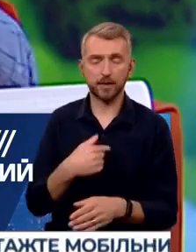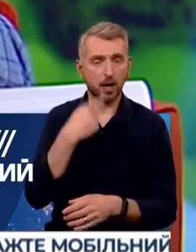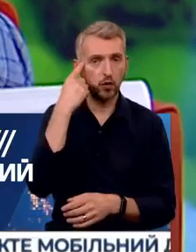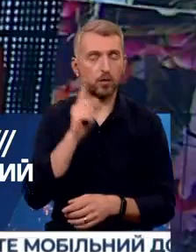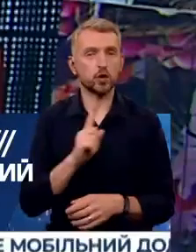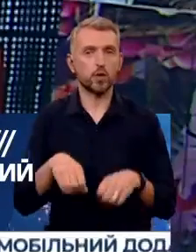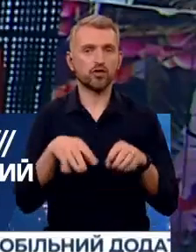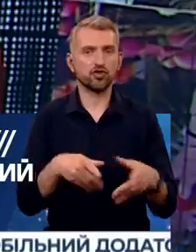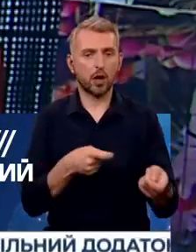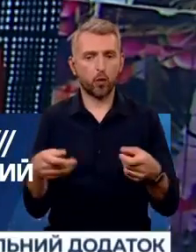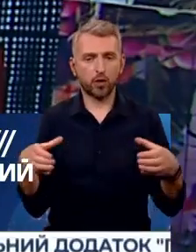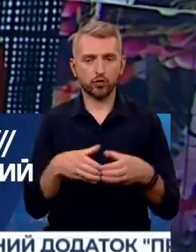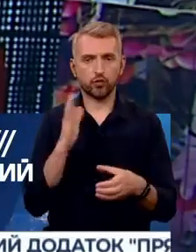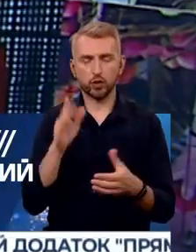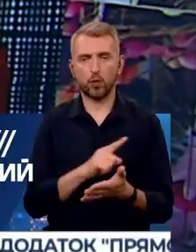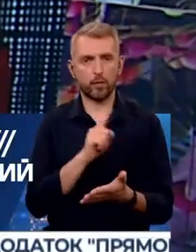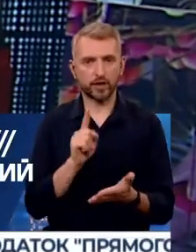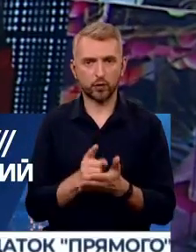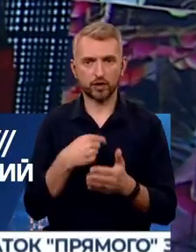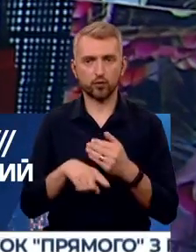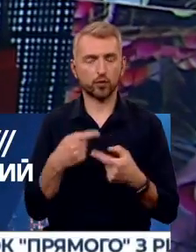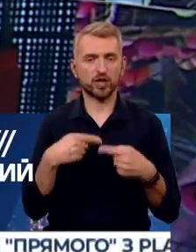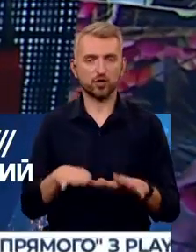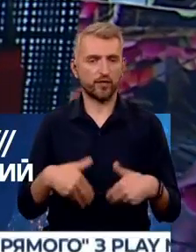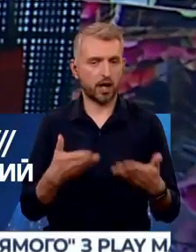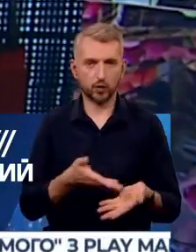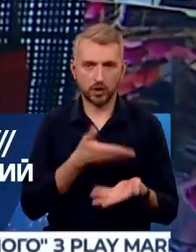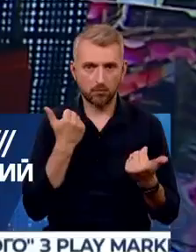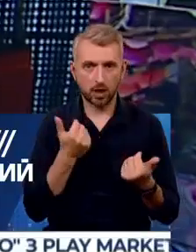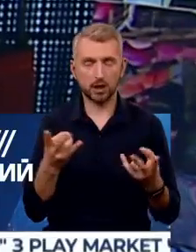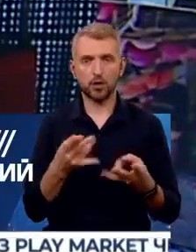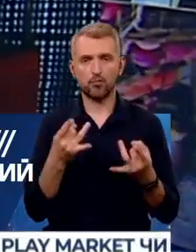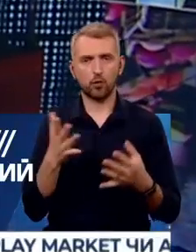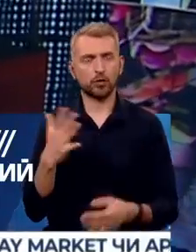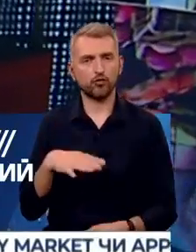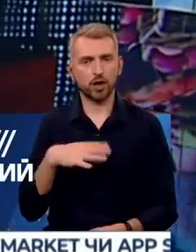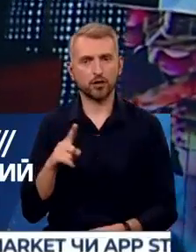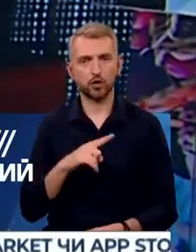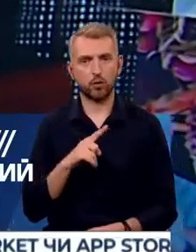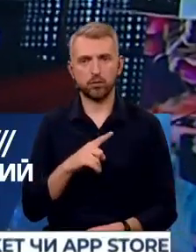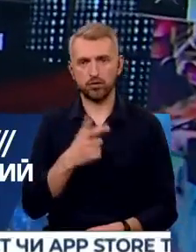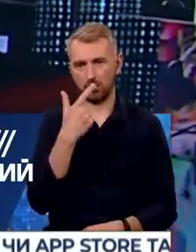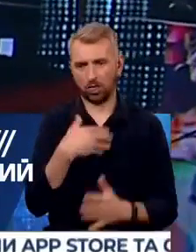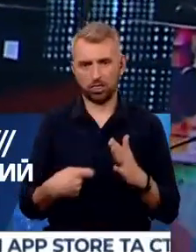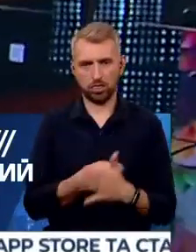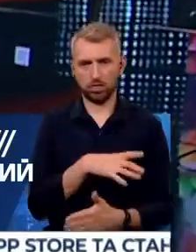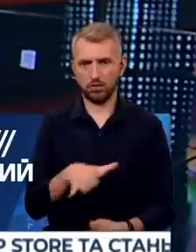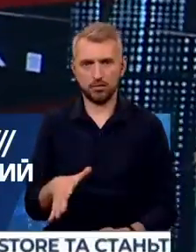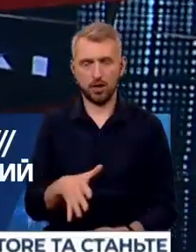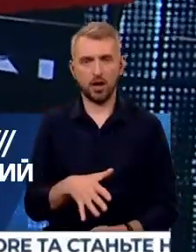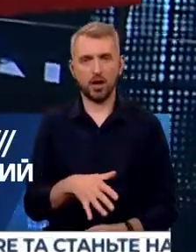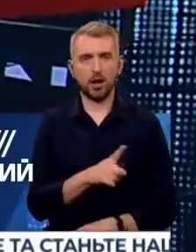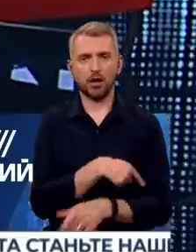що рішення уряду воно буде обов'язково, тому що іншого варіанту немає. Треба просто дочекатися, щоб не підставлятися. Все одно карантин